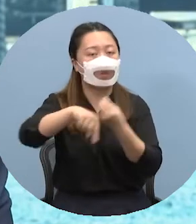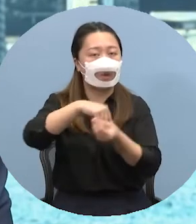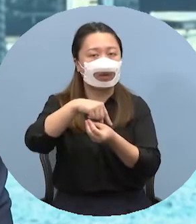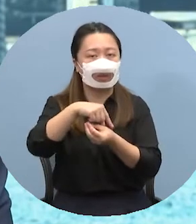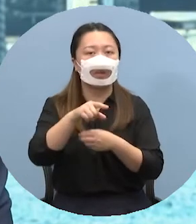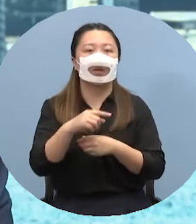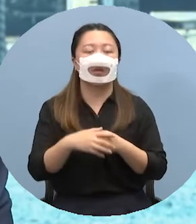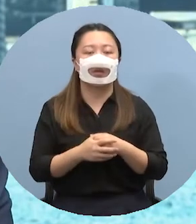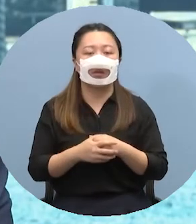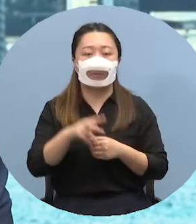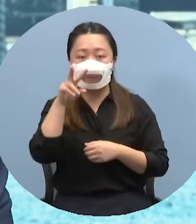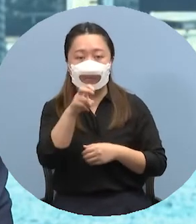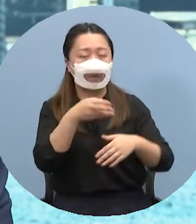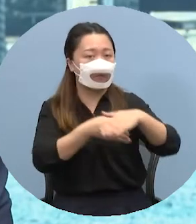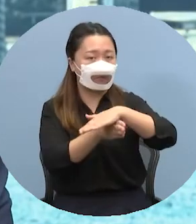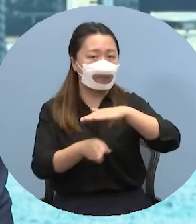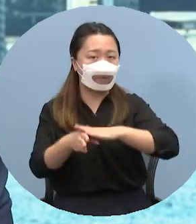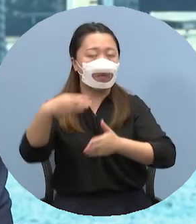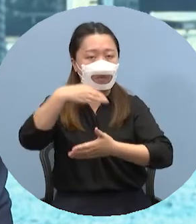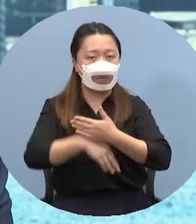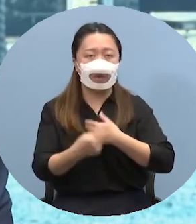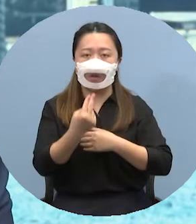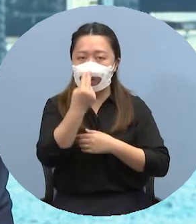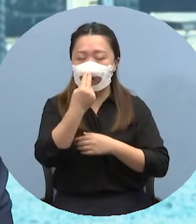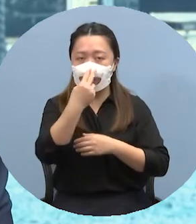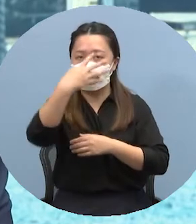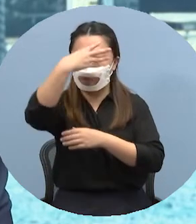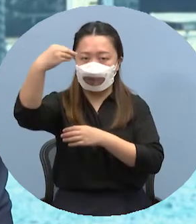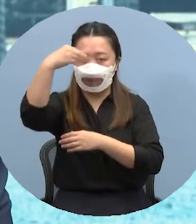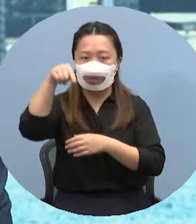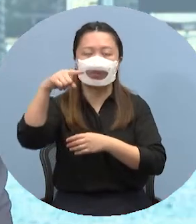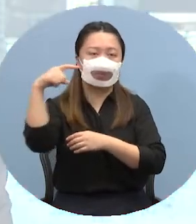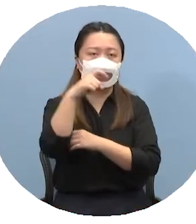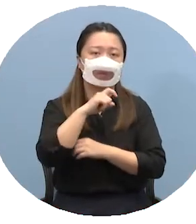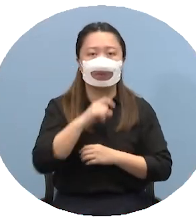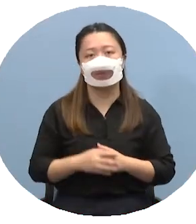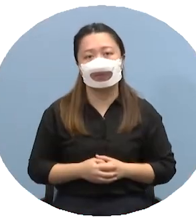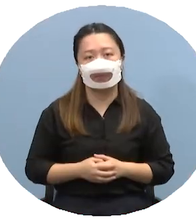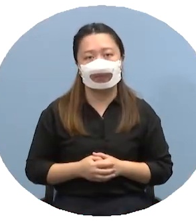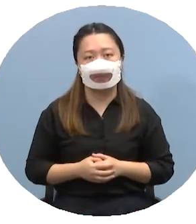當中發現在班房的一個氣喉的樣本是陽性的。